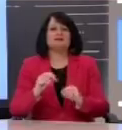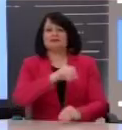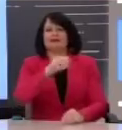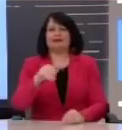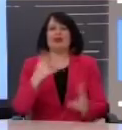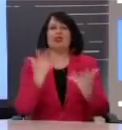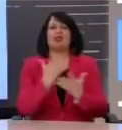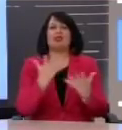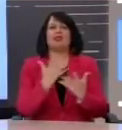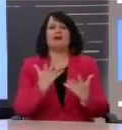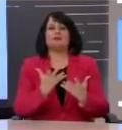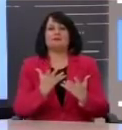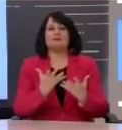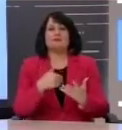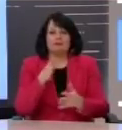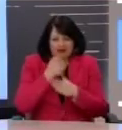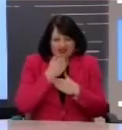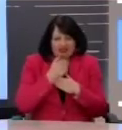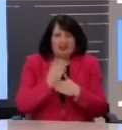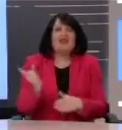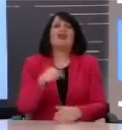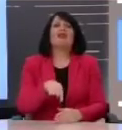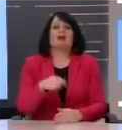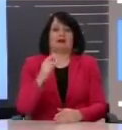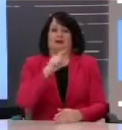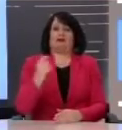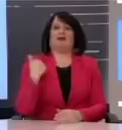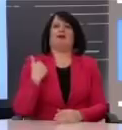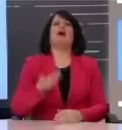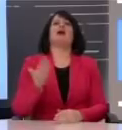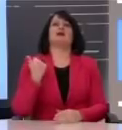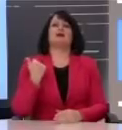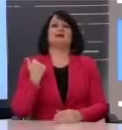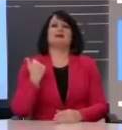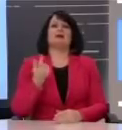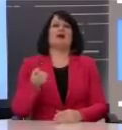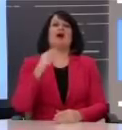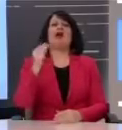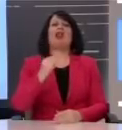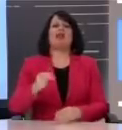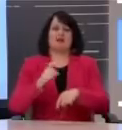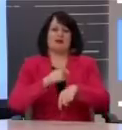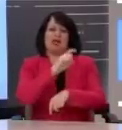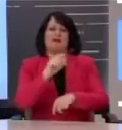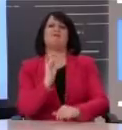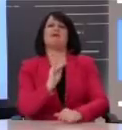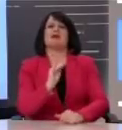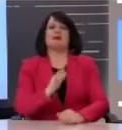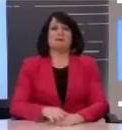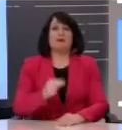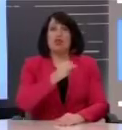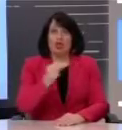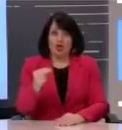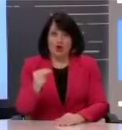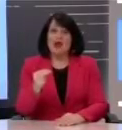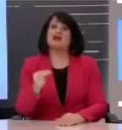αριστερά, μετά κρύβονται, δεν έρχονται στη Βουλή να θέσουν τα ερωτήματα αυτά, θέτουν για άλλα θέματα επίκαιρες ερωτήσεις. Ο κ. Θοδωράκης